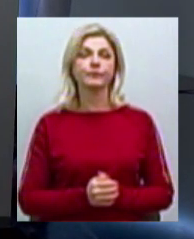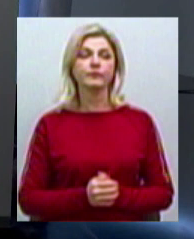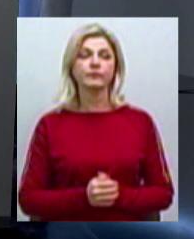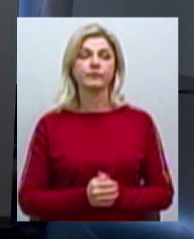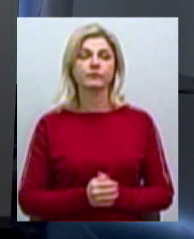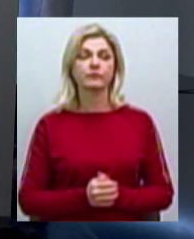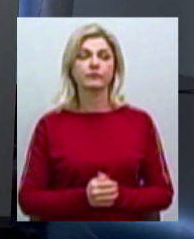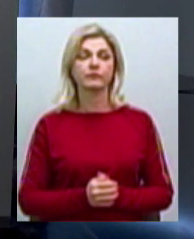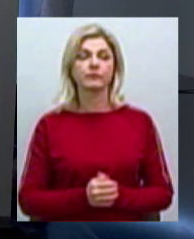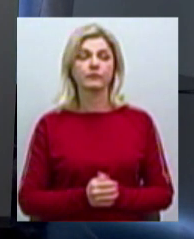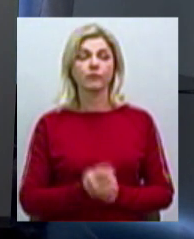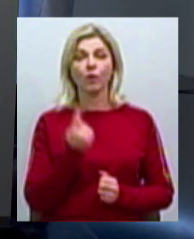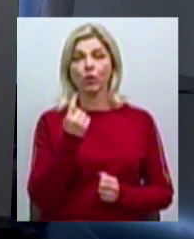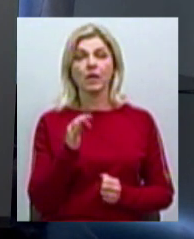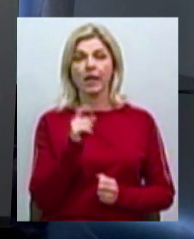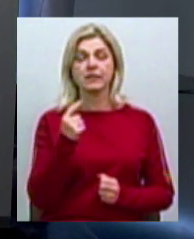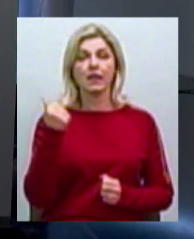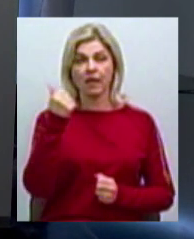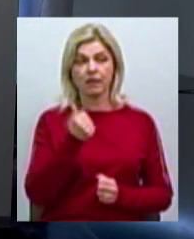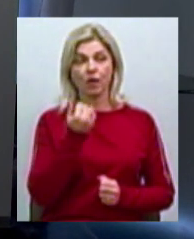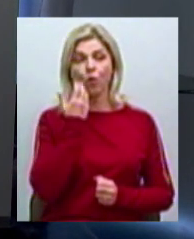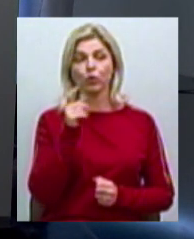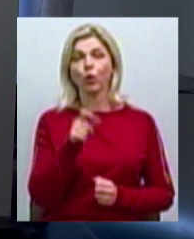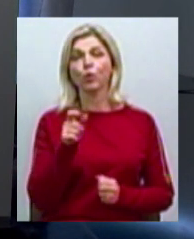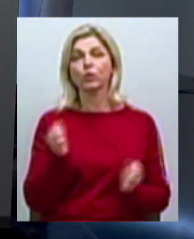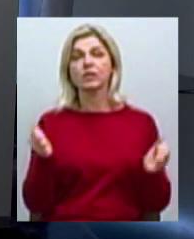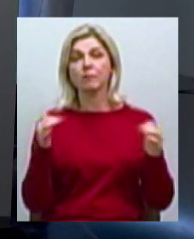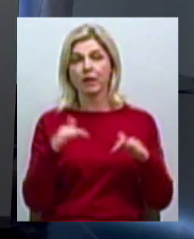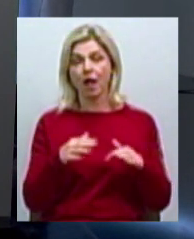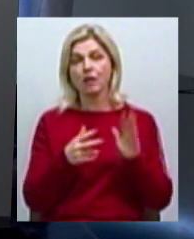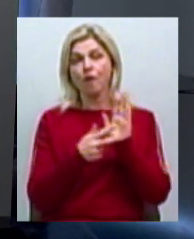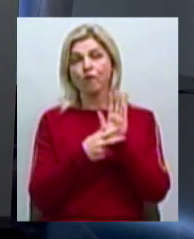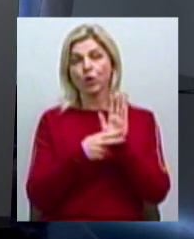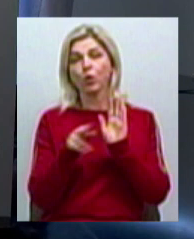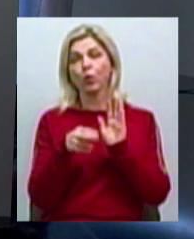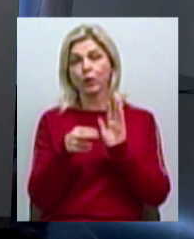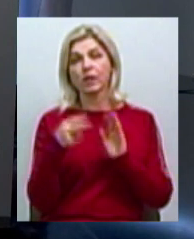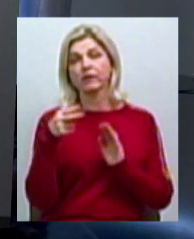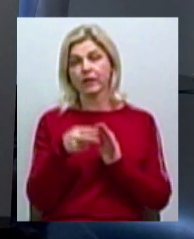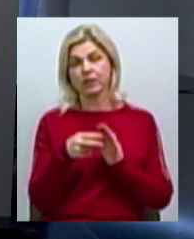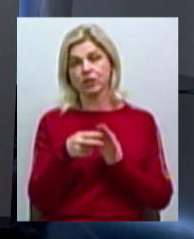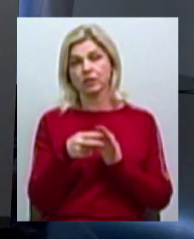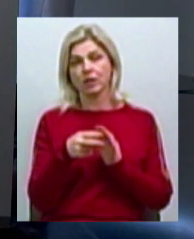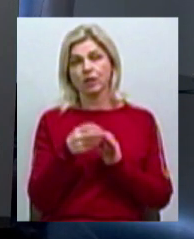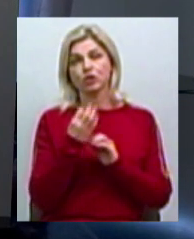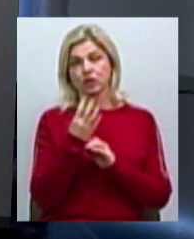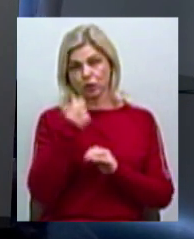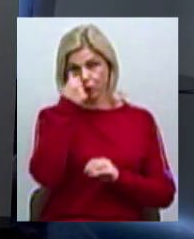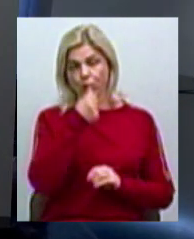невизначний день, просто одна з неділь, коли люди збиралися. Це 8 грудня 2013 року. Так, будь ласка, продовжуйте.